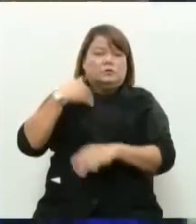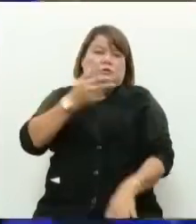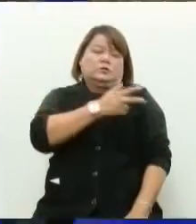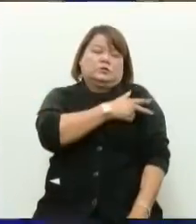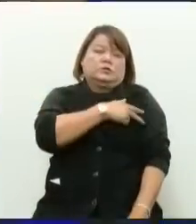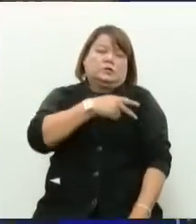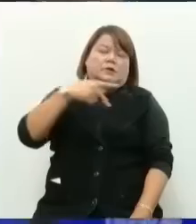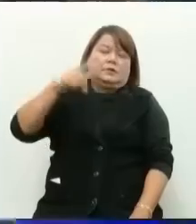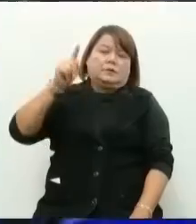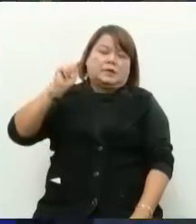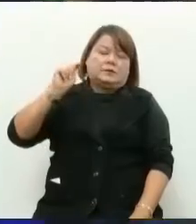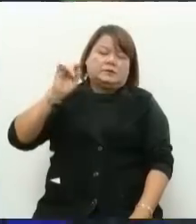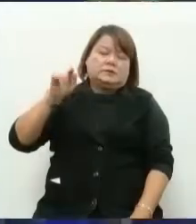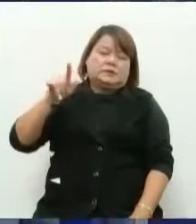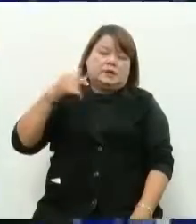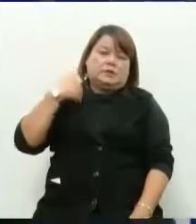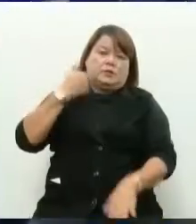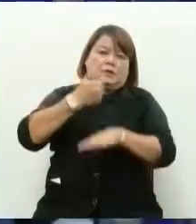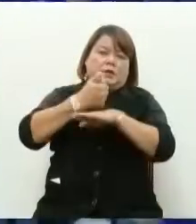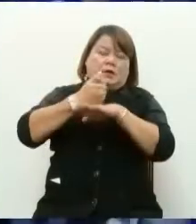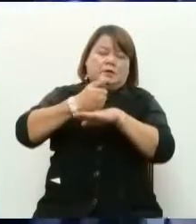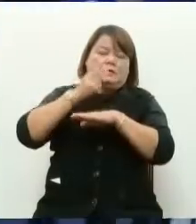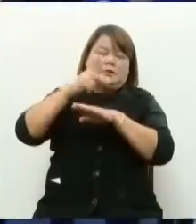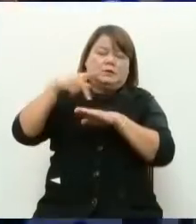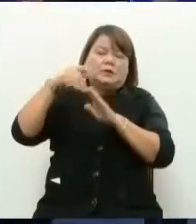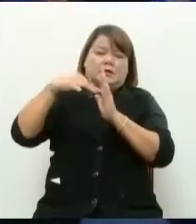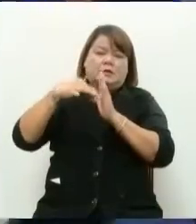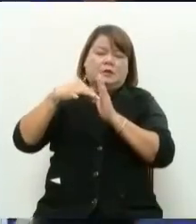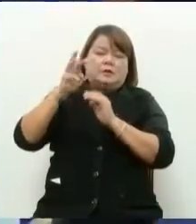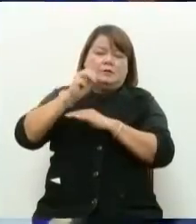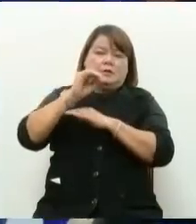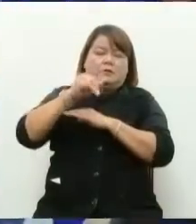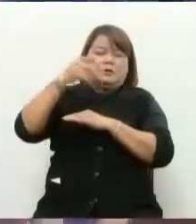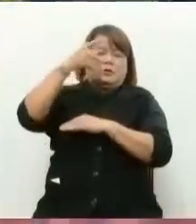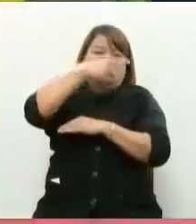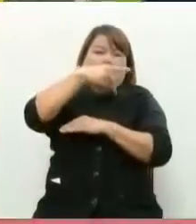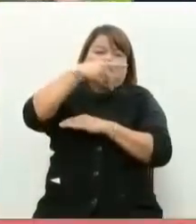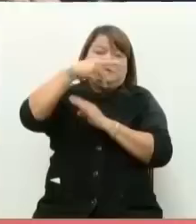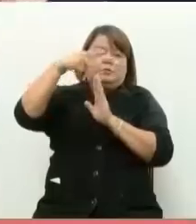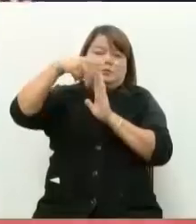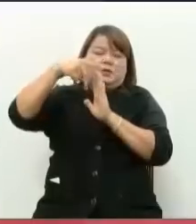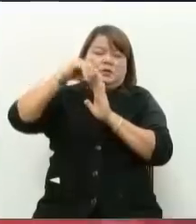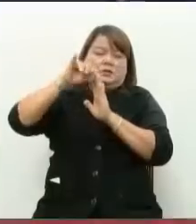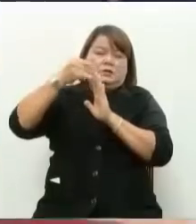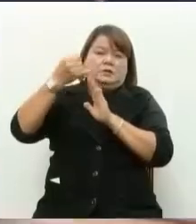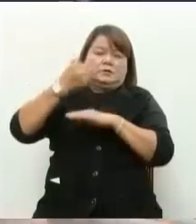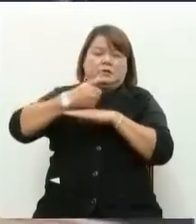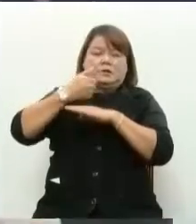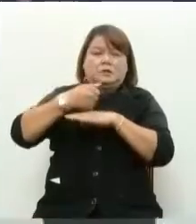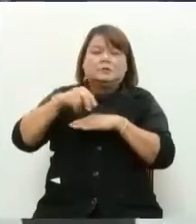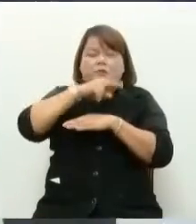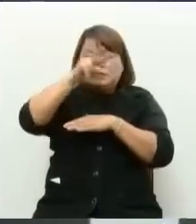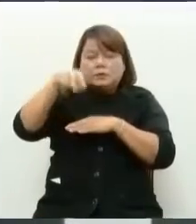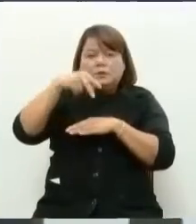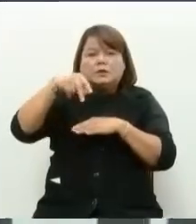หาแก้วผู้อำนวยการสำนักงานเขตพื้นที่การศึกษามัธยมศึกษาพิจิตรประธานกรรมการบริหารกลุ่มพื้นที่การศึกษ